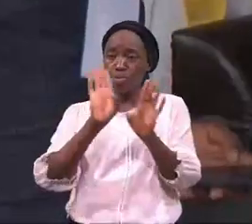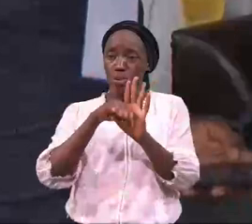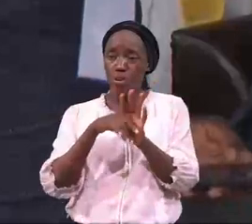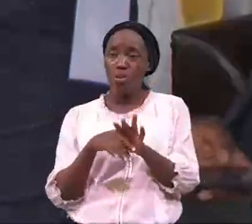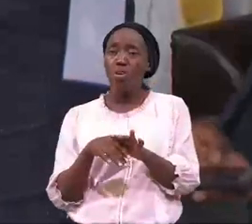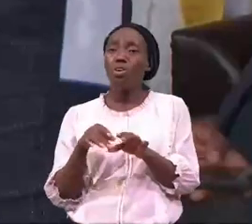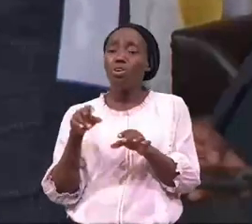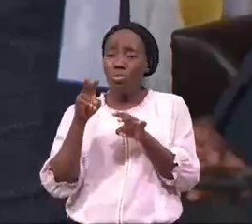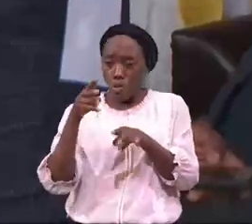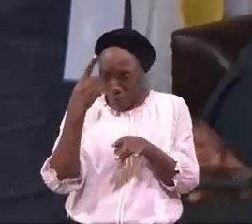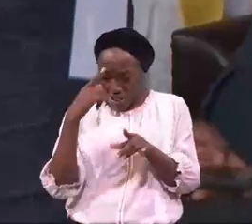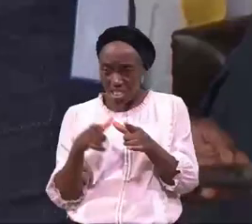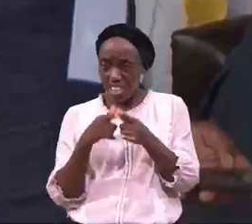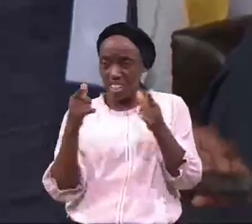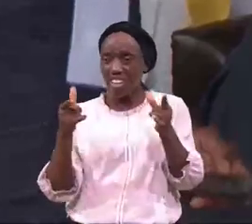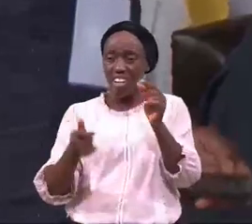cherche les grandes portes ouvertes.